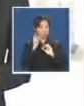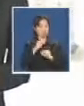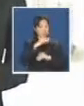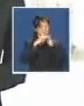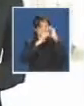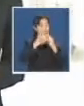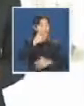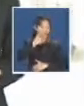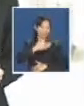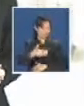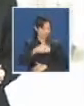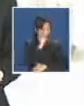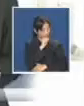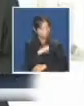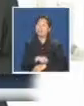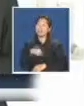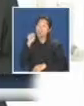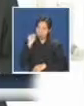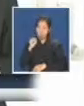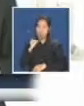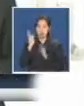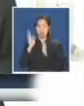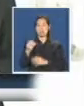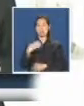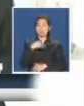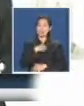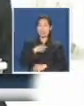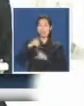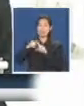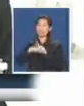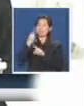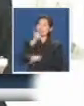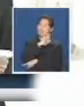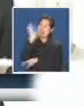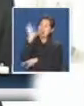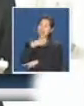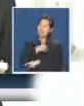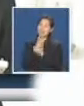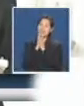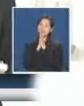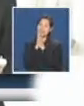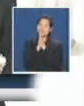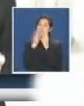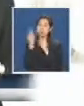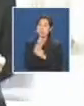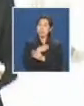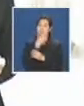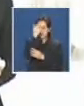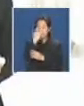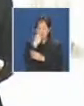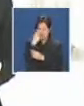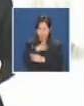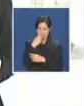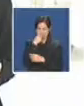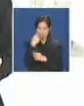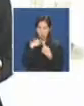ยืนด้วยนะครับคุณหวยอะไรคนบอกว่าอยากจะให้ถึงวันที่ 9มกราคมนี้เร็วๆนะคะเพราะอยากทราบว่านโยบายประชาวิวัฒน์ของรัฐบาลที่